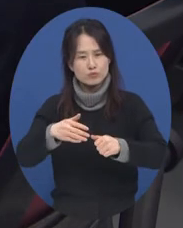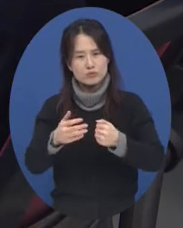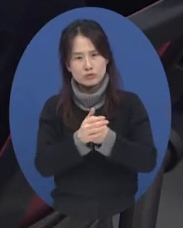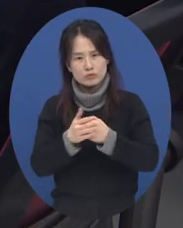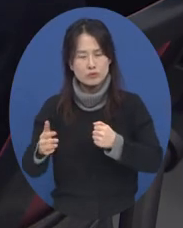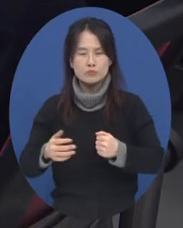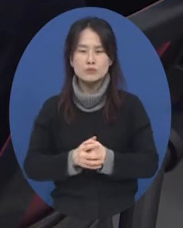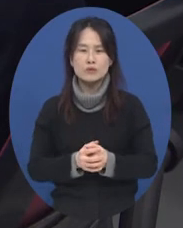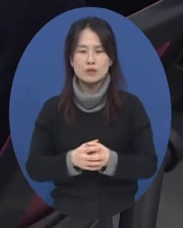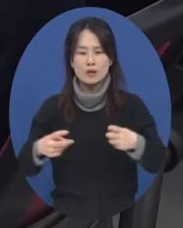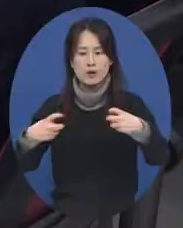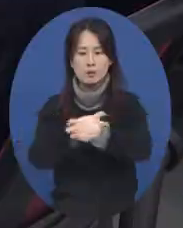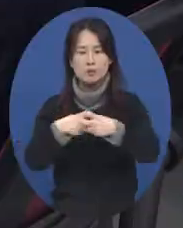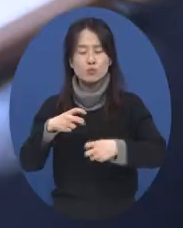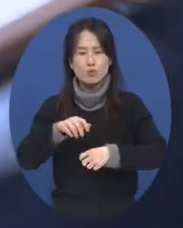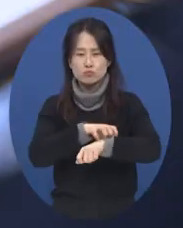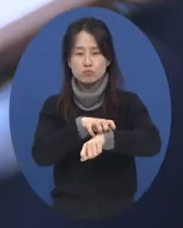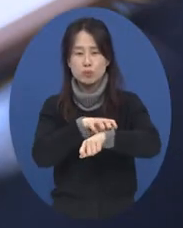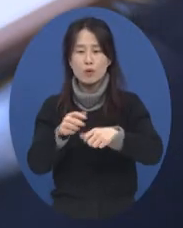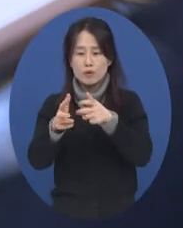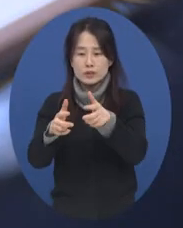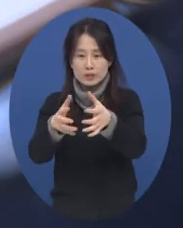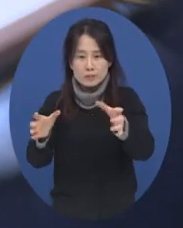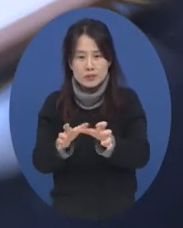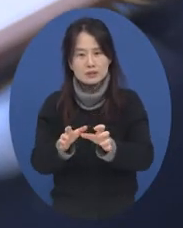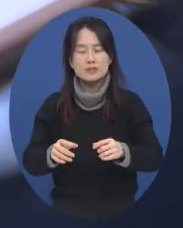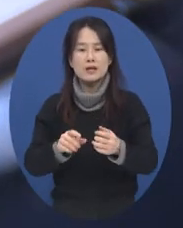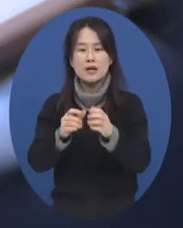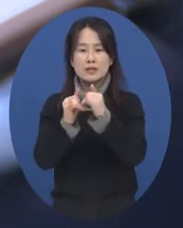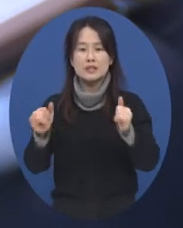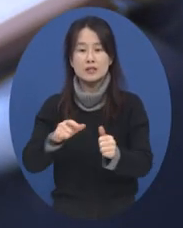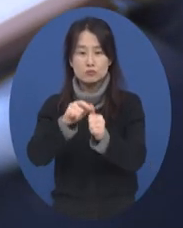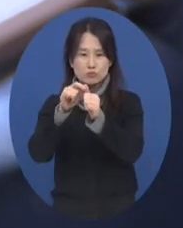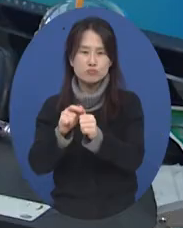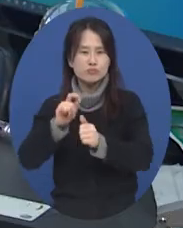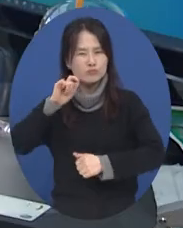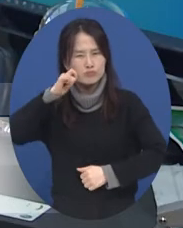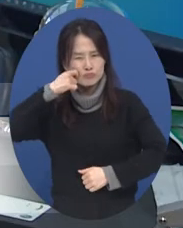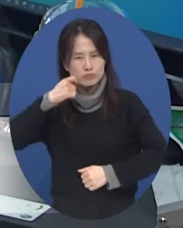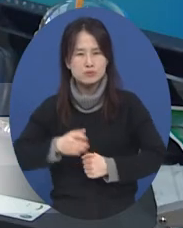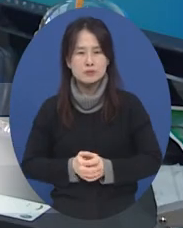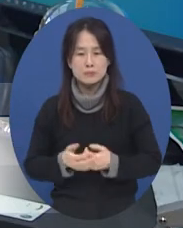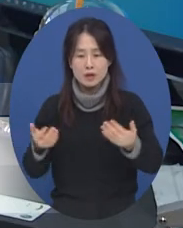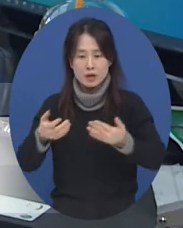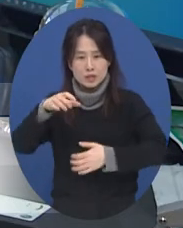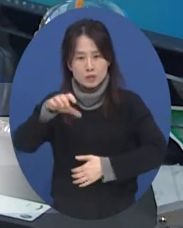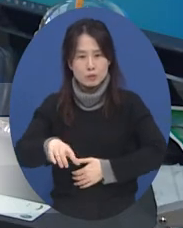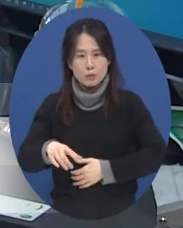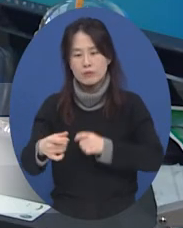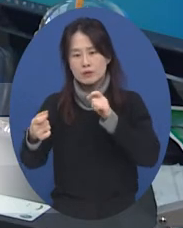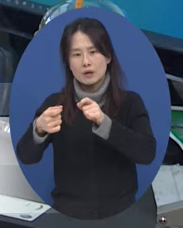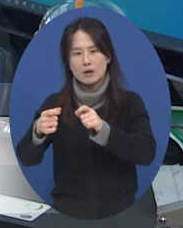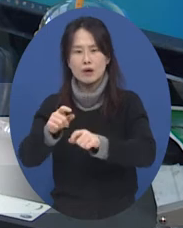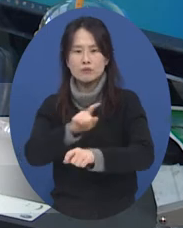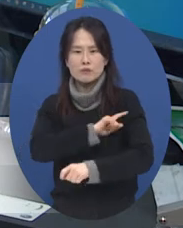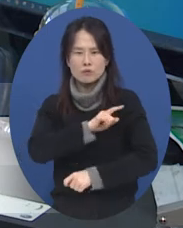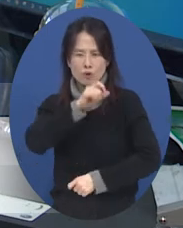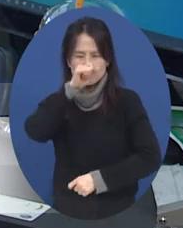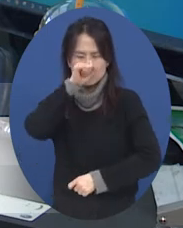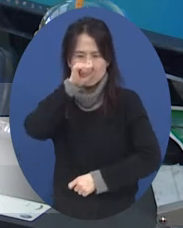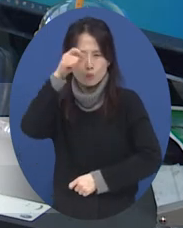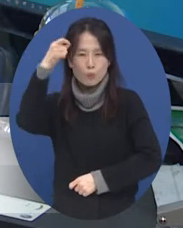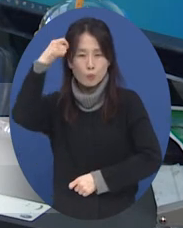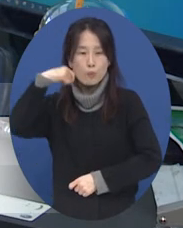상황이 이렇다 보니 교통 여건이 열악한 산업단지의 경우는 인력난이 발생하고 있습니다. 일자리는 일단 가까운 데 있으면 제일